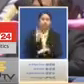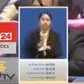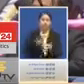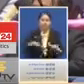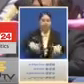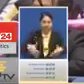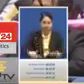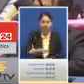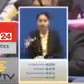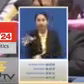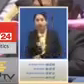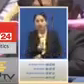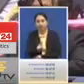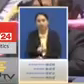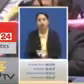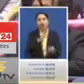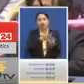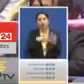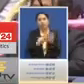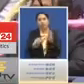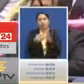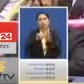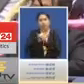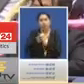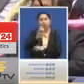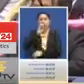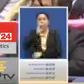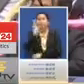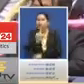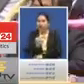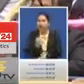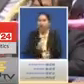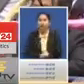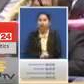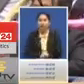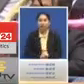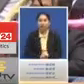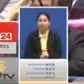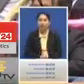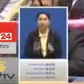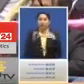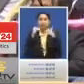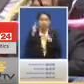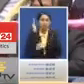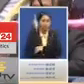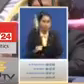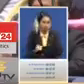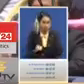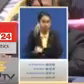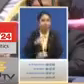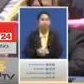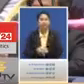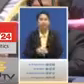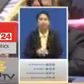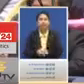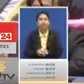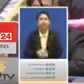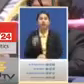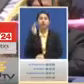ได้แผนยุทธศาสตร์ของท่านน่ะบอกไว้ว่ายังไงรู้ไหมครับต่อไปนี้จะต้องขยายตัว